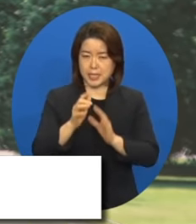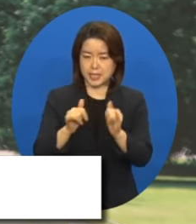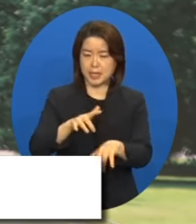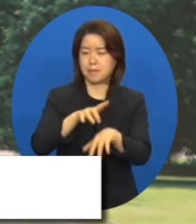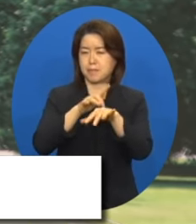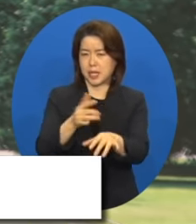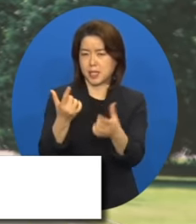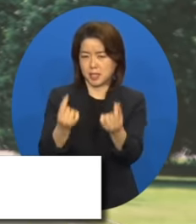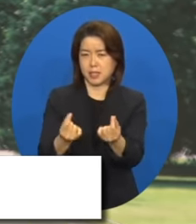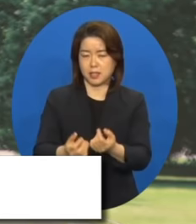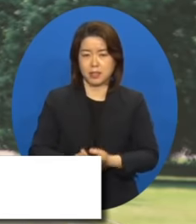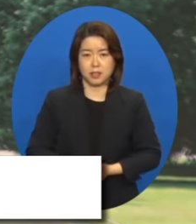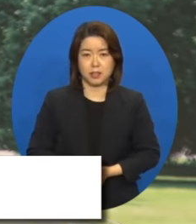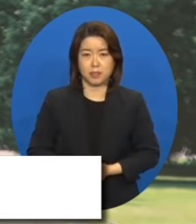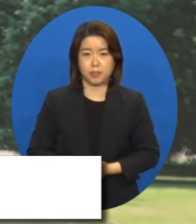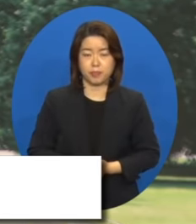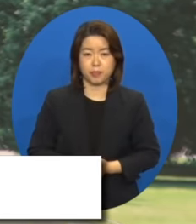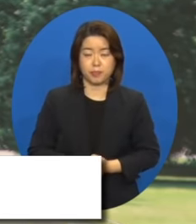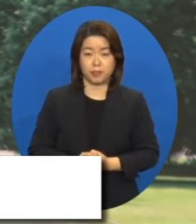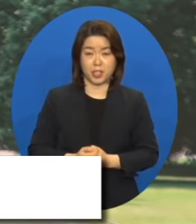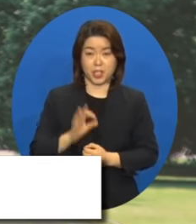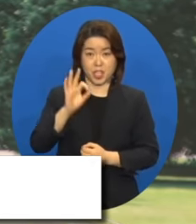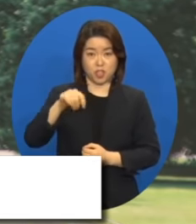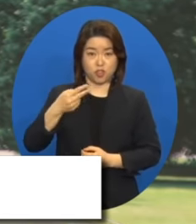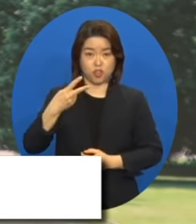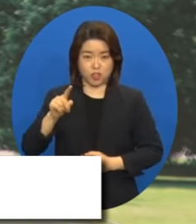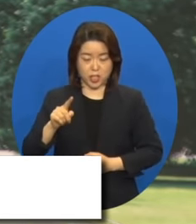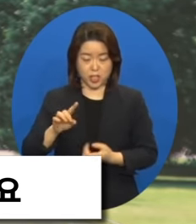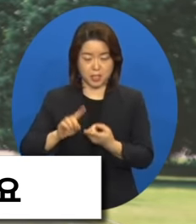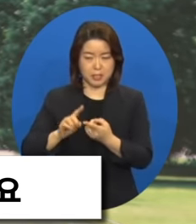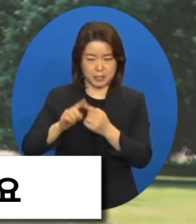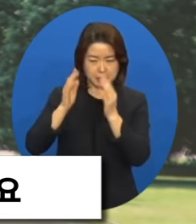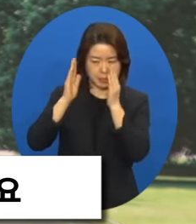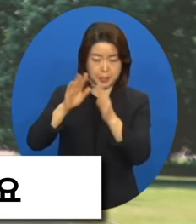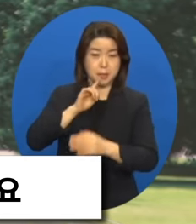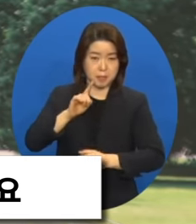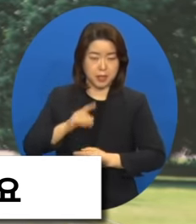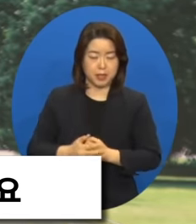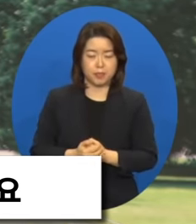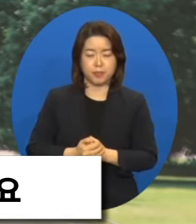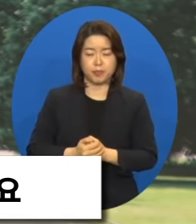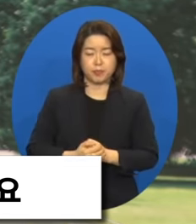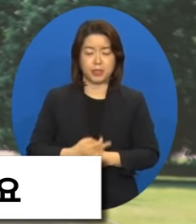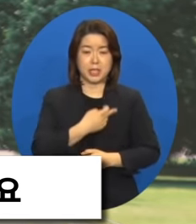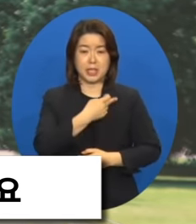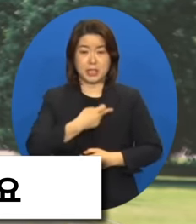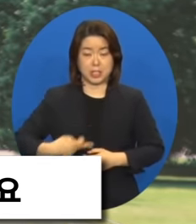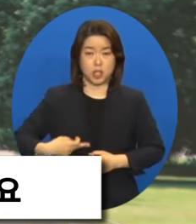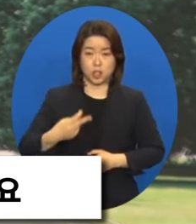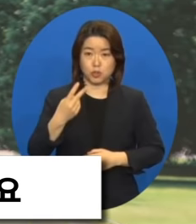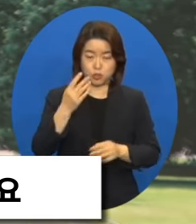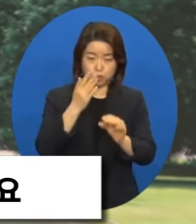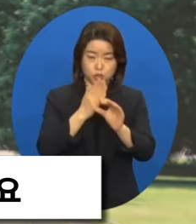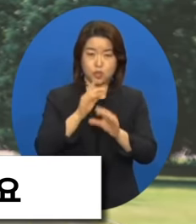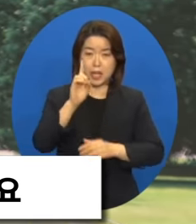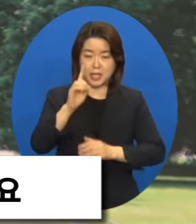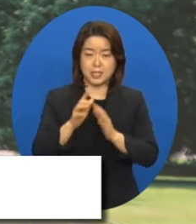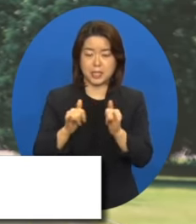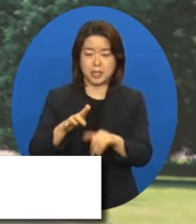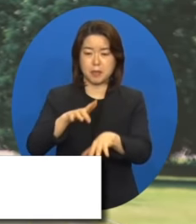마귀니라. 가룟 유다를 향하여 한 말씀이죠. 예수님의 열두 제자 중에 한 사람이 마귀 노릇을